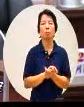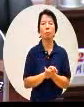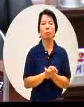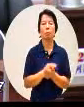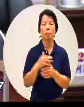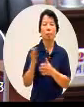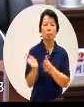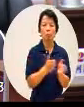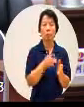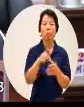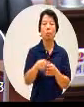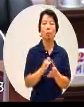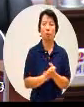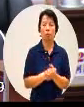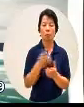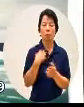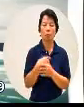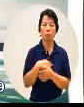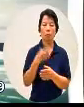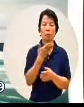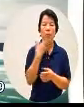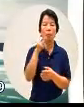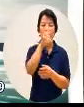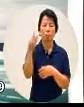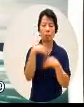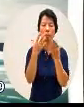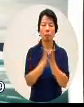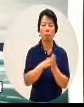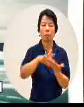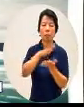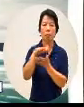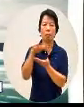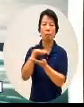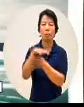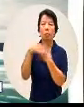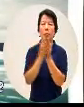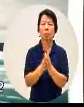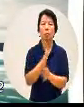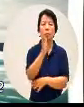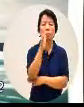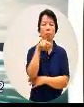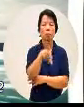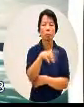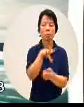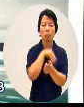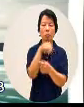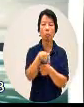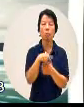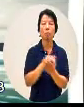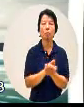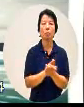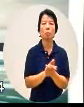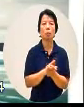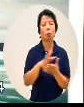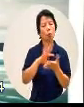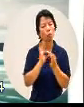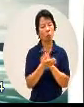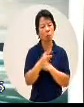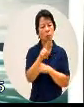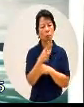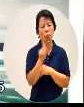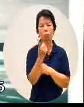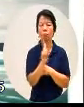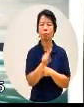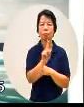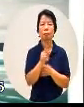過來說氣候變遷政治群為什麼要跟政治扯上關係我手上有一本書